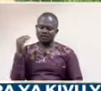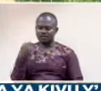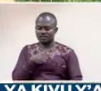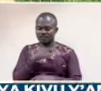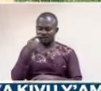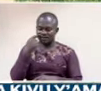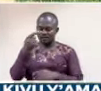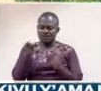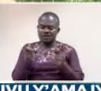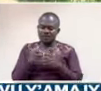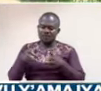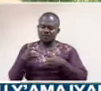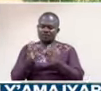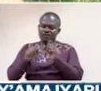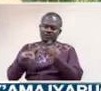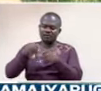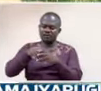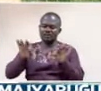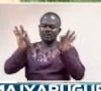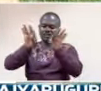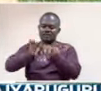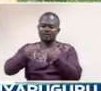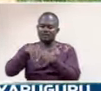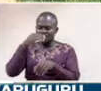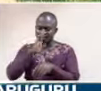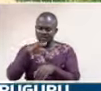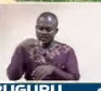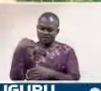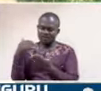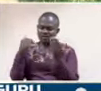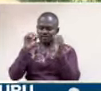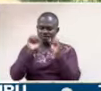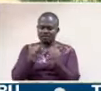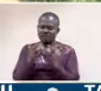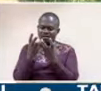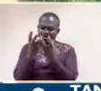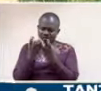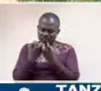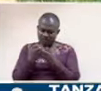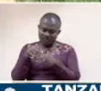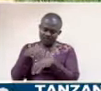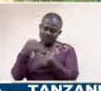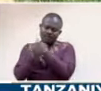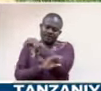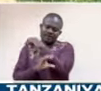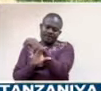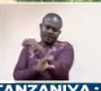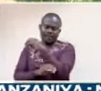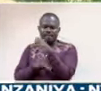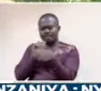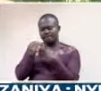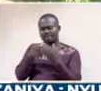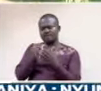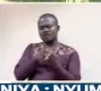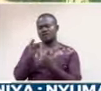turareba uburyo hashobora kongerwamo agaciro, nk'inanasi zishobora kumishwa zikoherezwa hanze zikaba zishobora